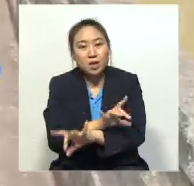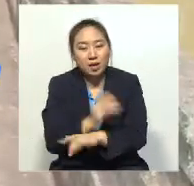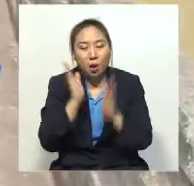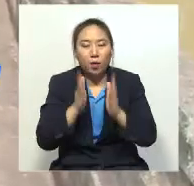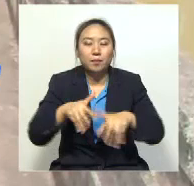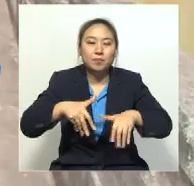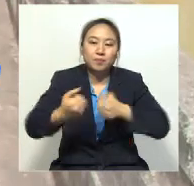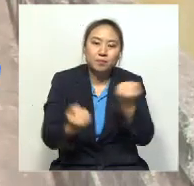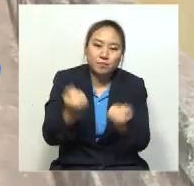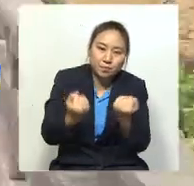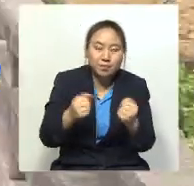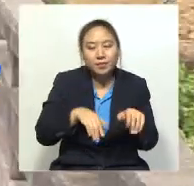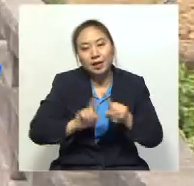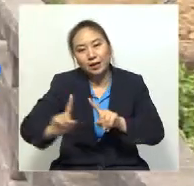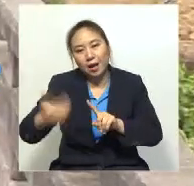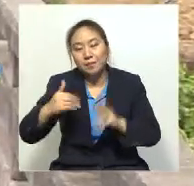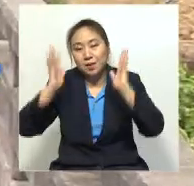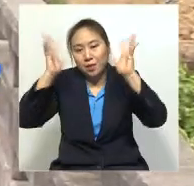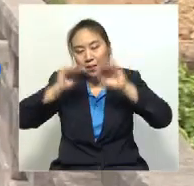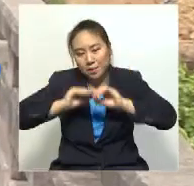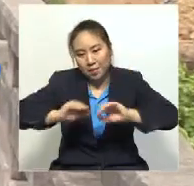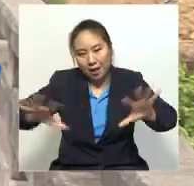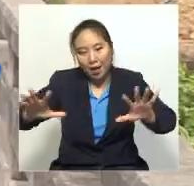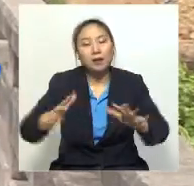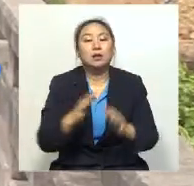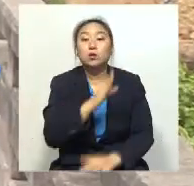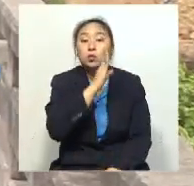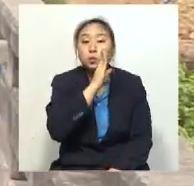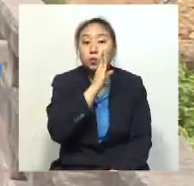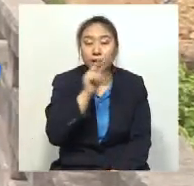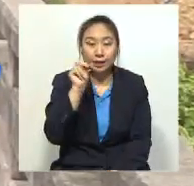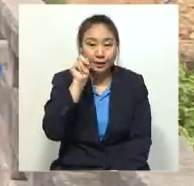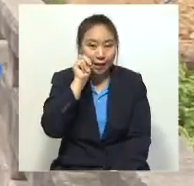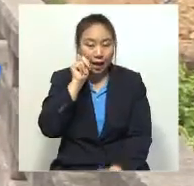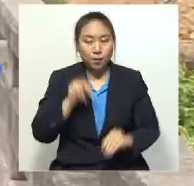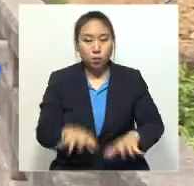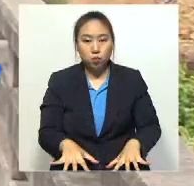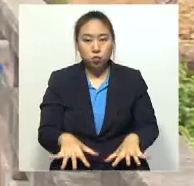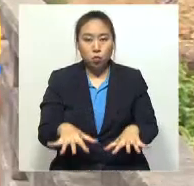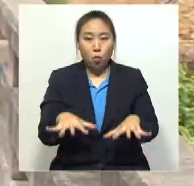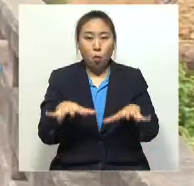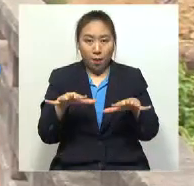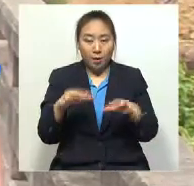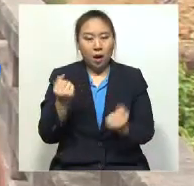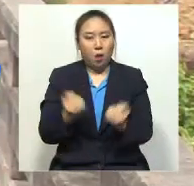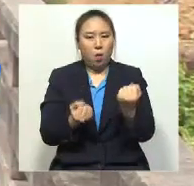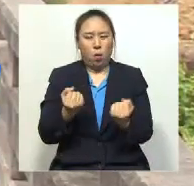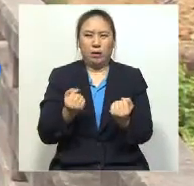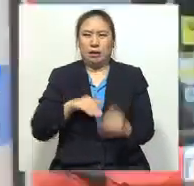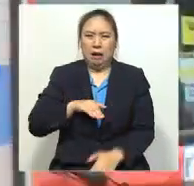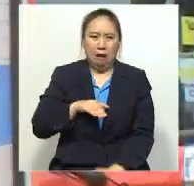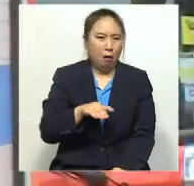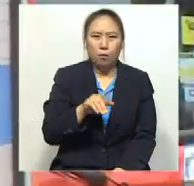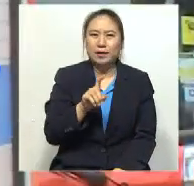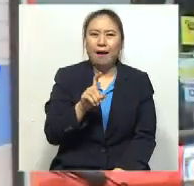างสัญจรไปมาและช่องทางประชาสัมพันธ์ต่างๆให้ได้ทราบเลยว่ากรณีถ้าเกิดว่าน้ำท่วมสูงหากสูงและรถใหญ่ไม่สามารถสัญจรไ